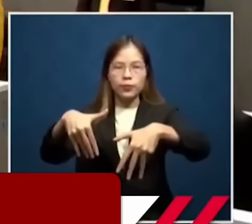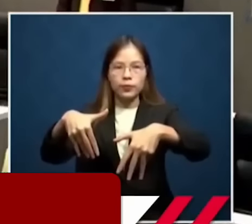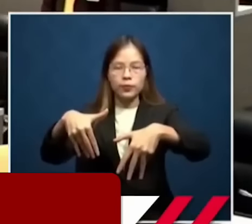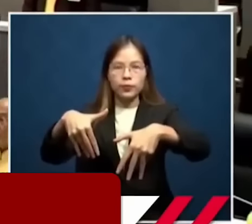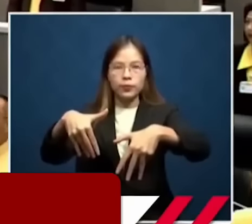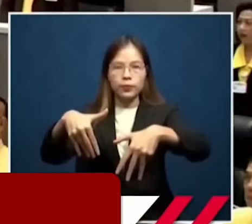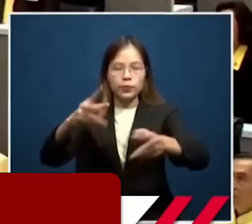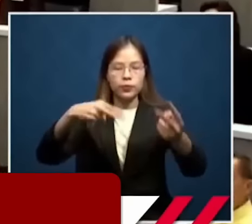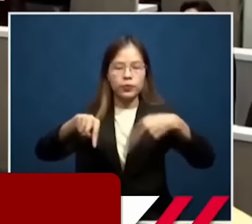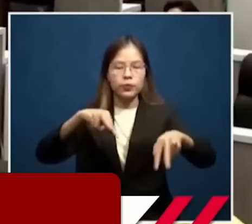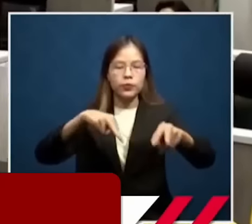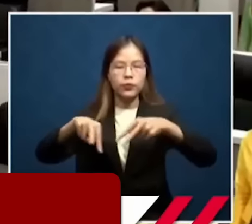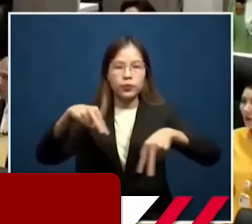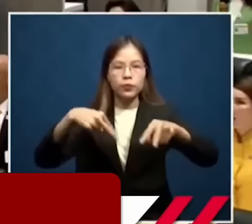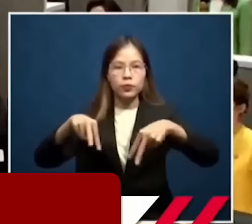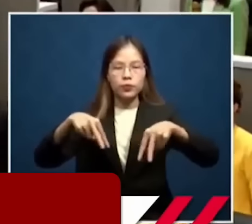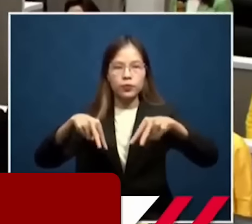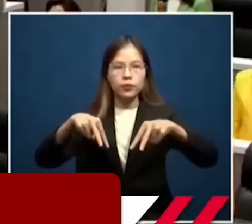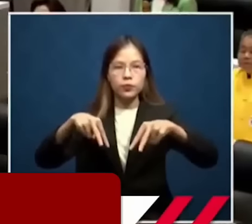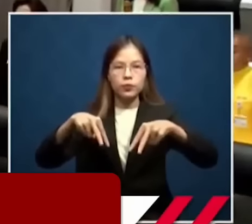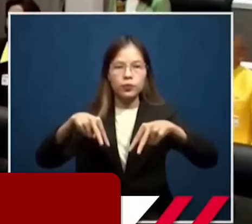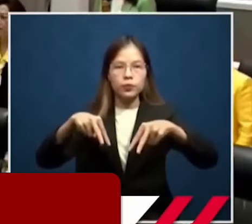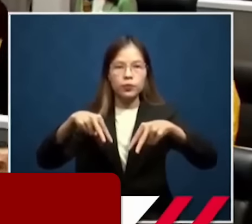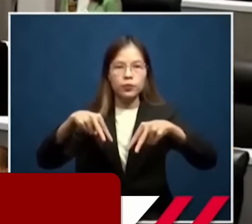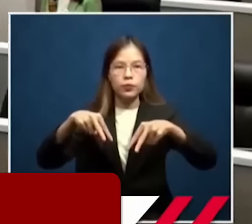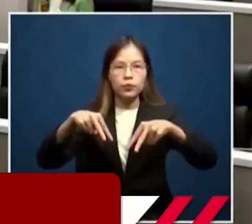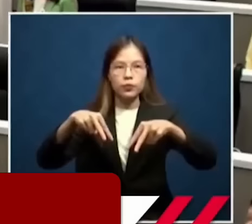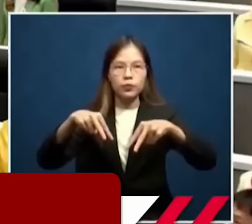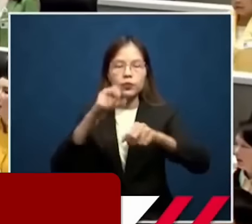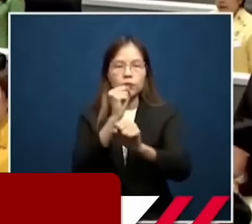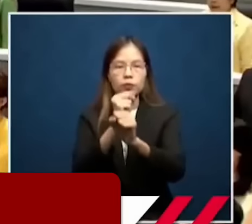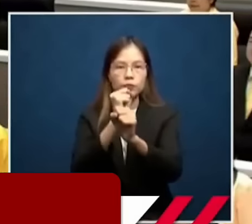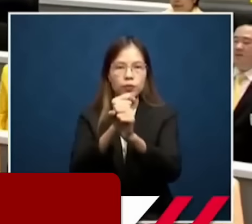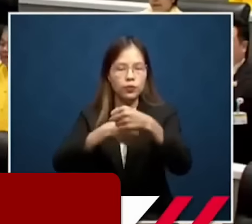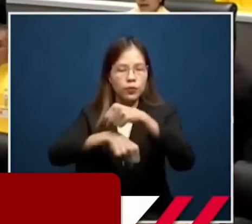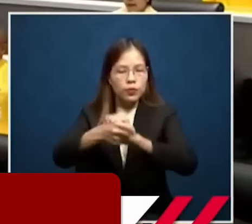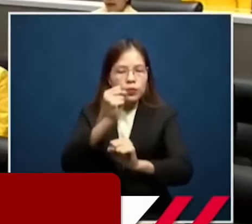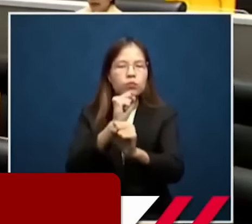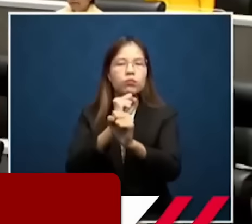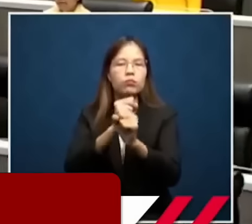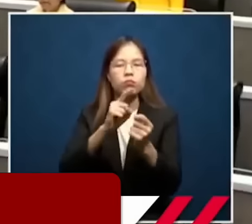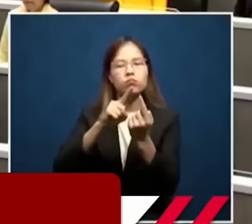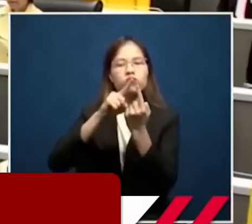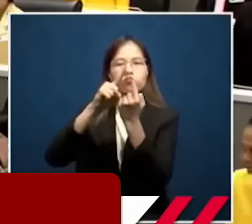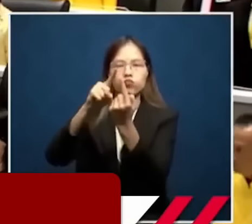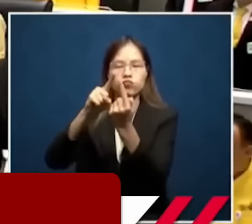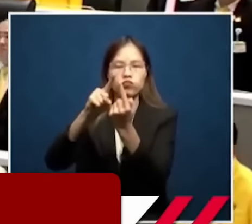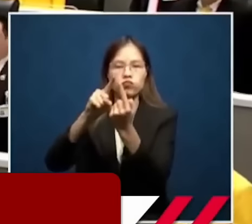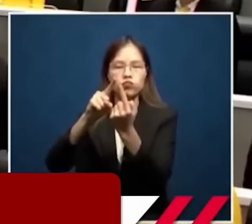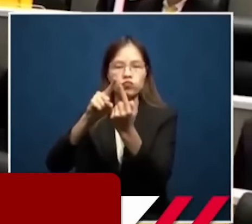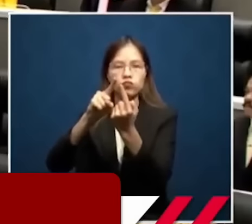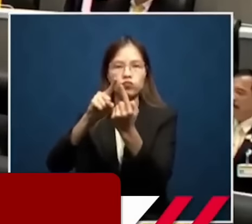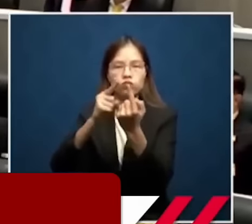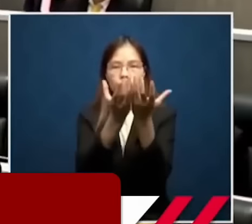จารย์นันทนานะครับก็แสดงให้เห็นแล้วว่าก็มีกลุ่มก้อนอยู ่ นะครับเพราะฉะนั้นแล้วเนี่ยผมก็จะแสดง